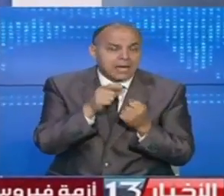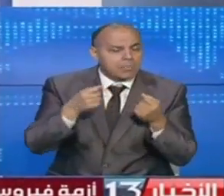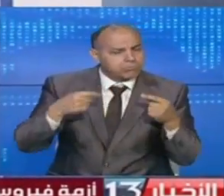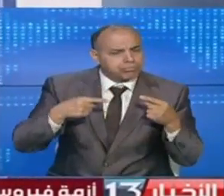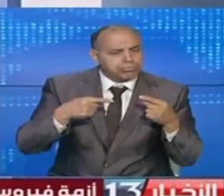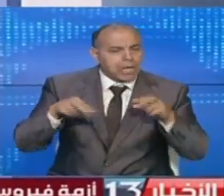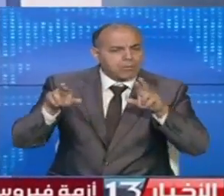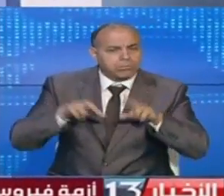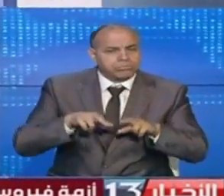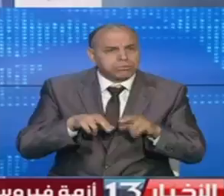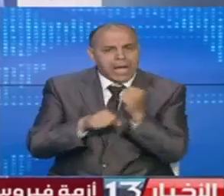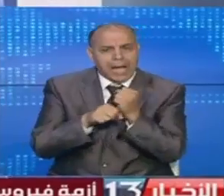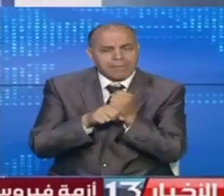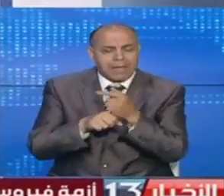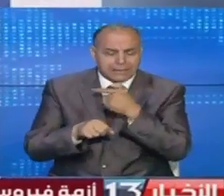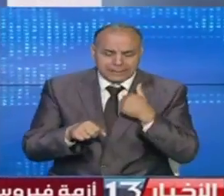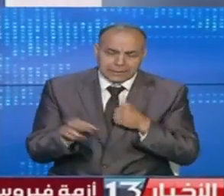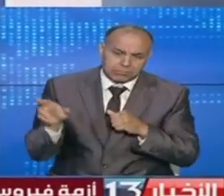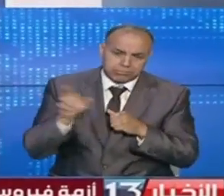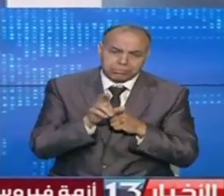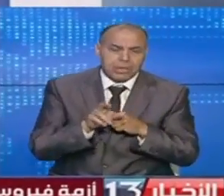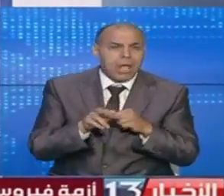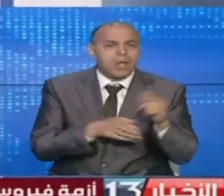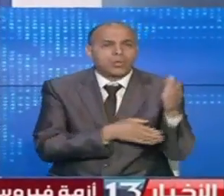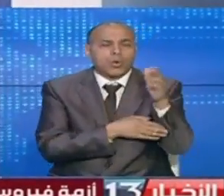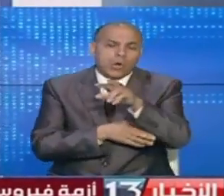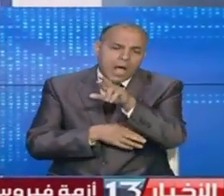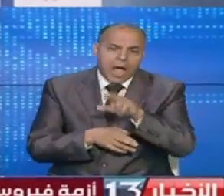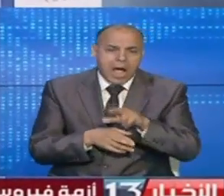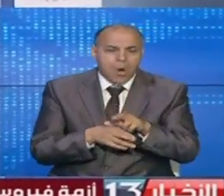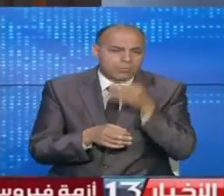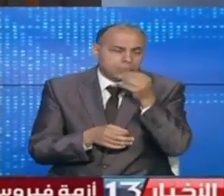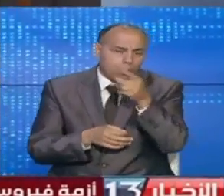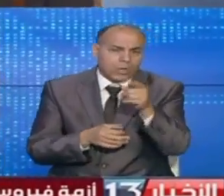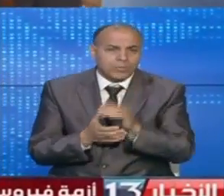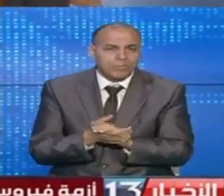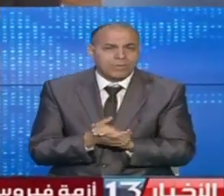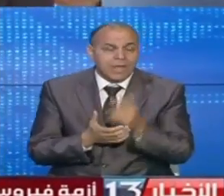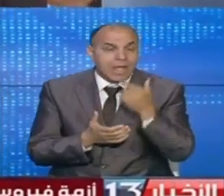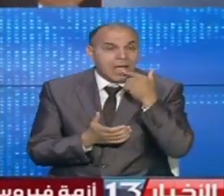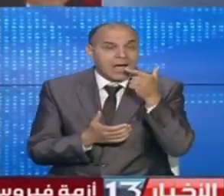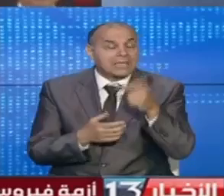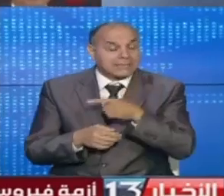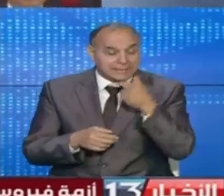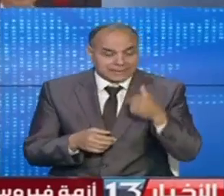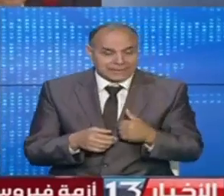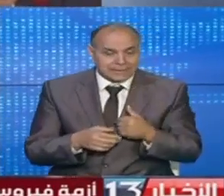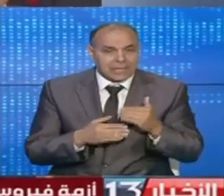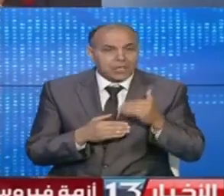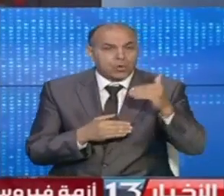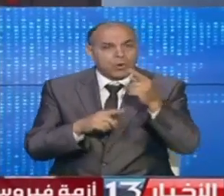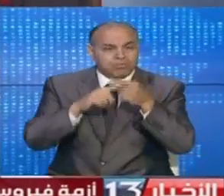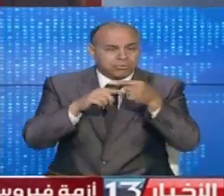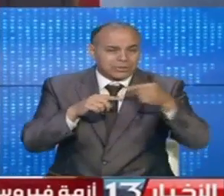أجل استعادة الوظائف من الصين وعدة دول أخرى على حد تعبيره. في المقابل قالت الصين إن النمو